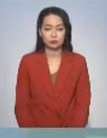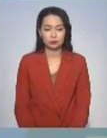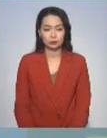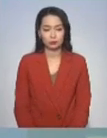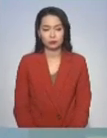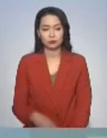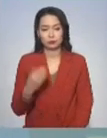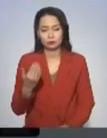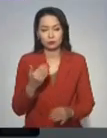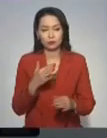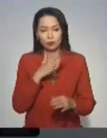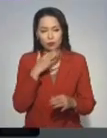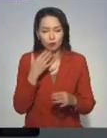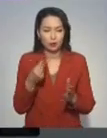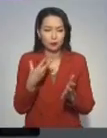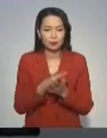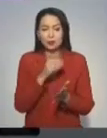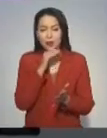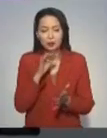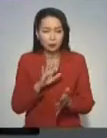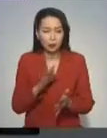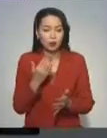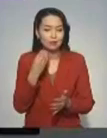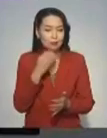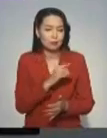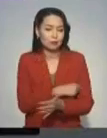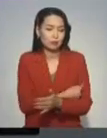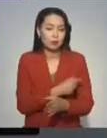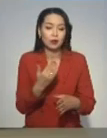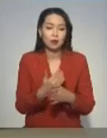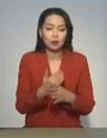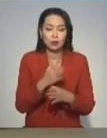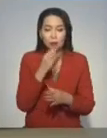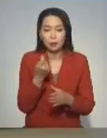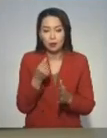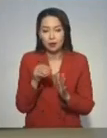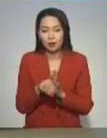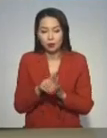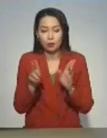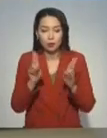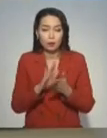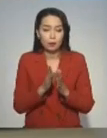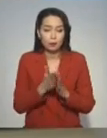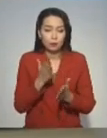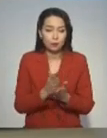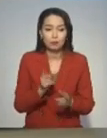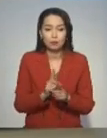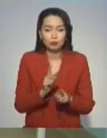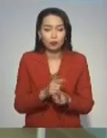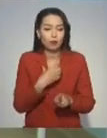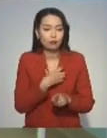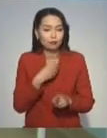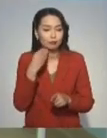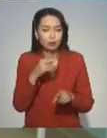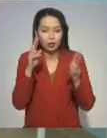жүйесінің жарнасы көп емес, аз қаржы саласыз, сапалы медициналық көмек аласыз. Шарт солай, бірақ қажет кезде қарала алатын мүмкіндік жоқ,